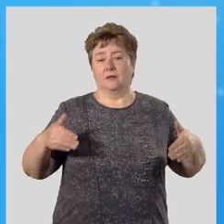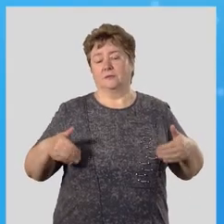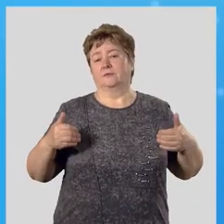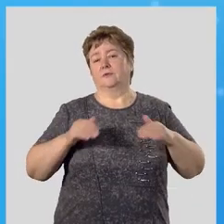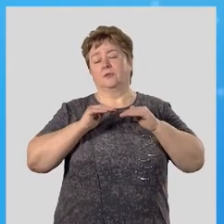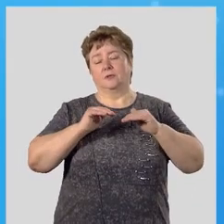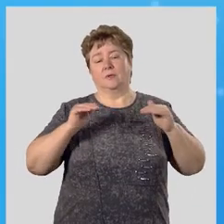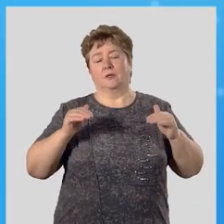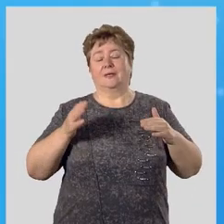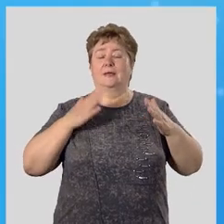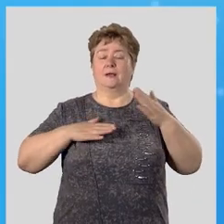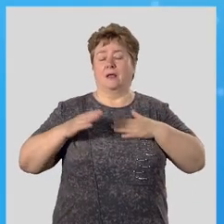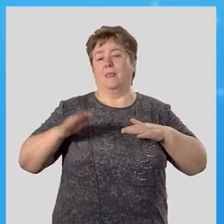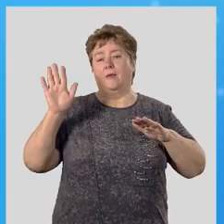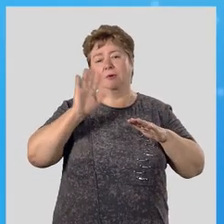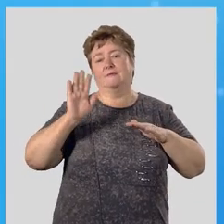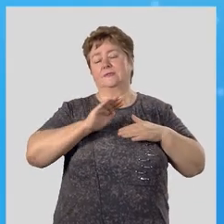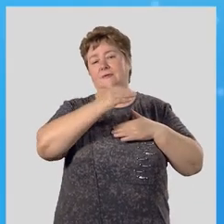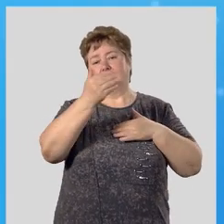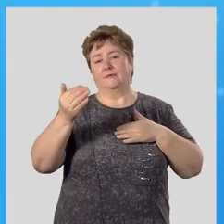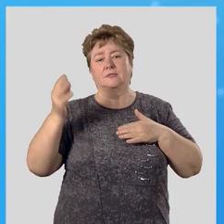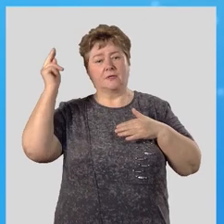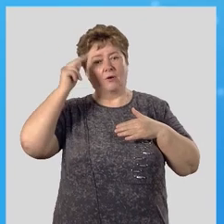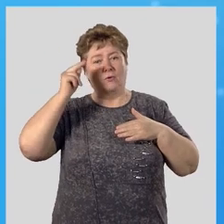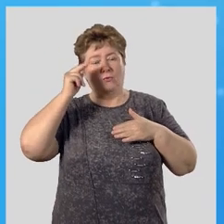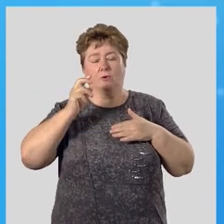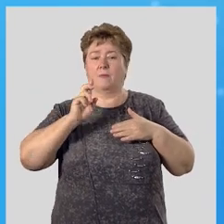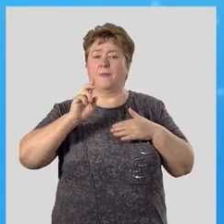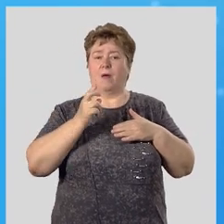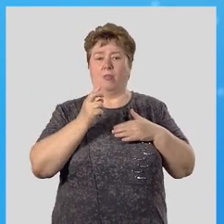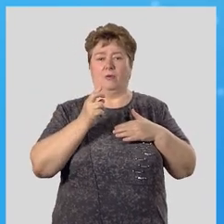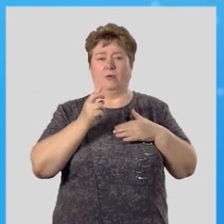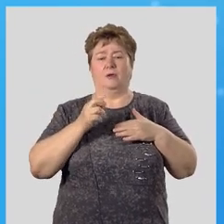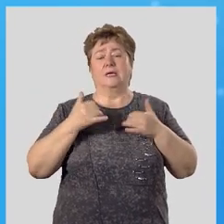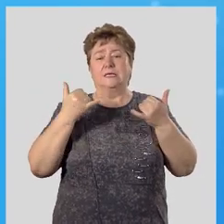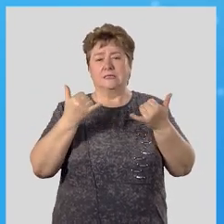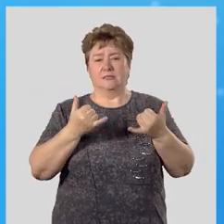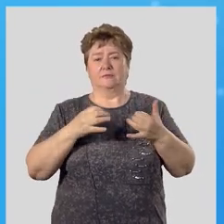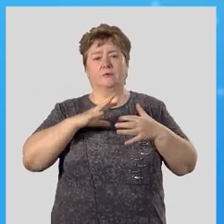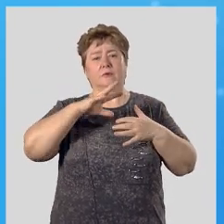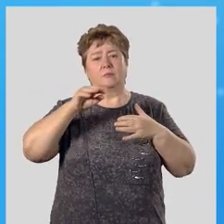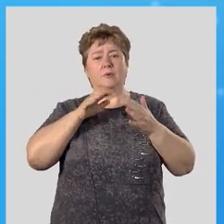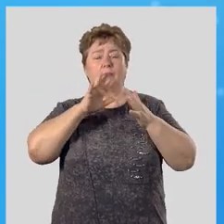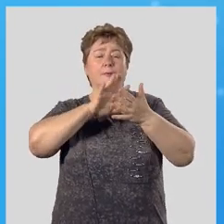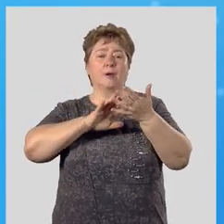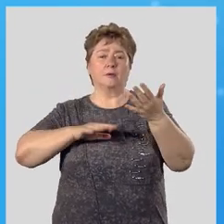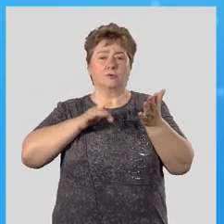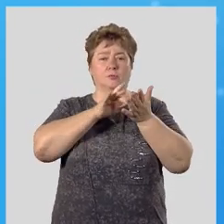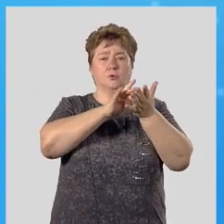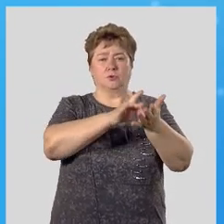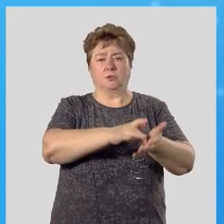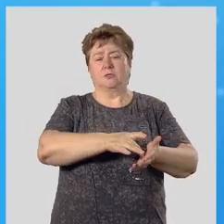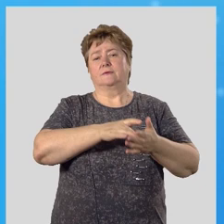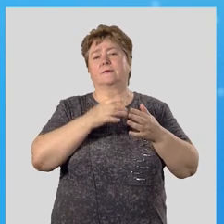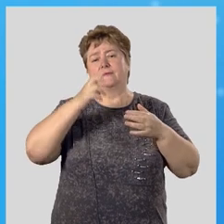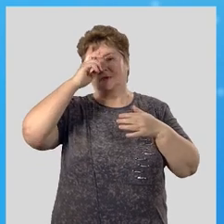Здравствуйте, ребята! Я рада приветствовать вас на уроках биологии. Сегодня мы продолжим наше путешествие